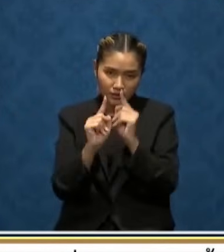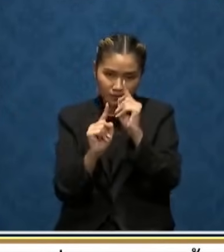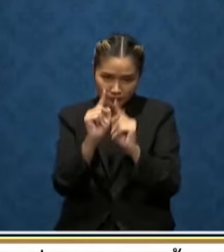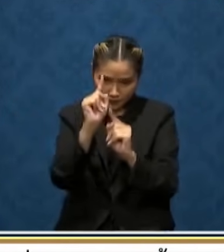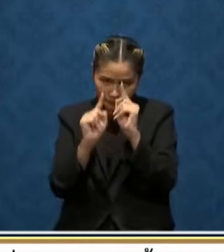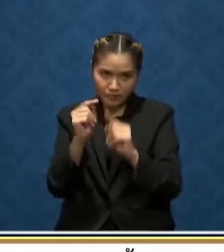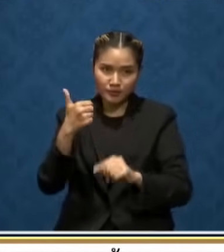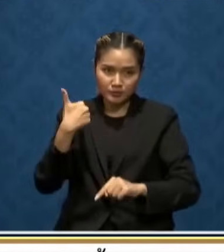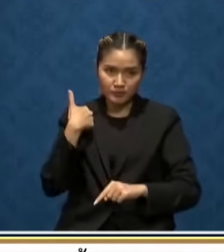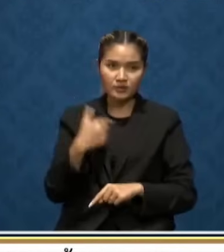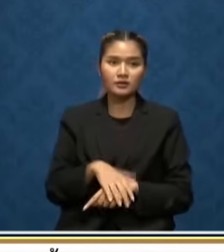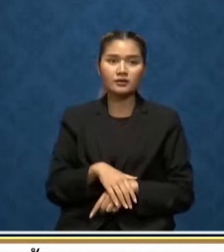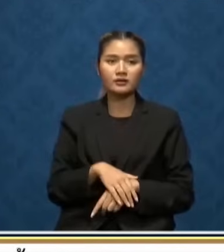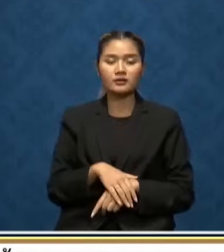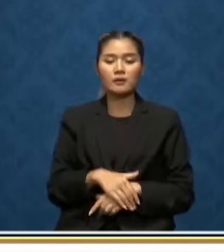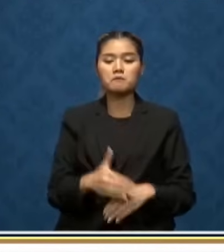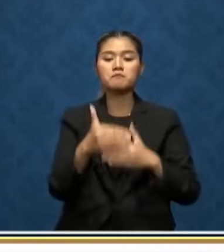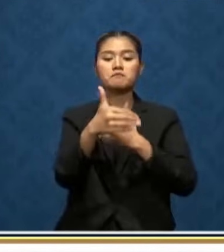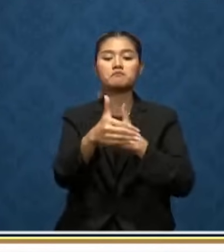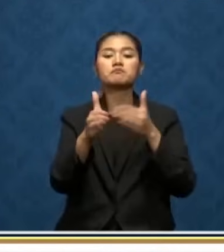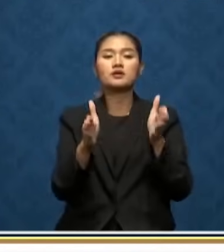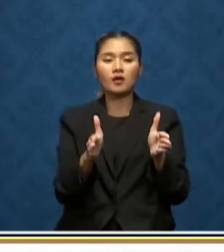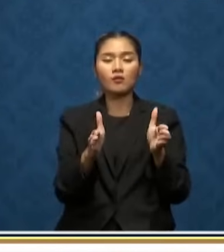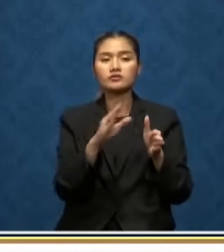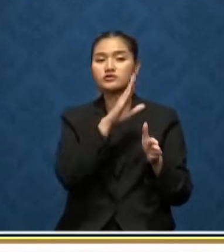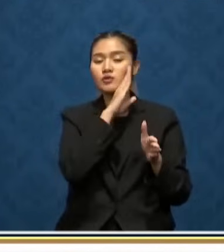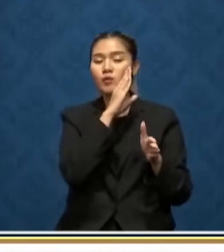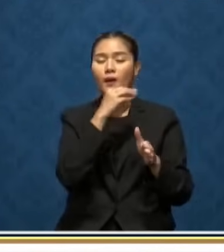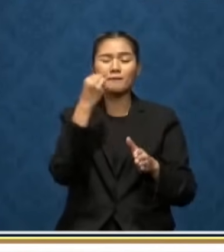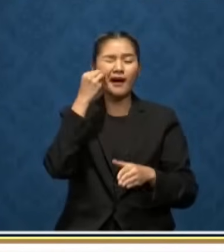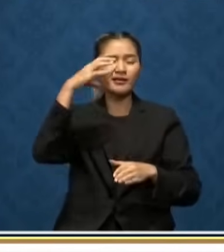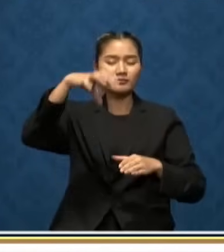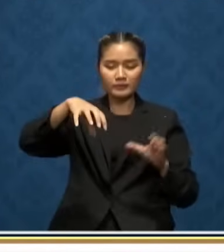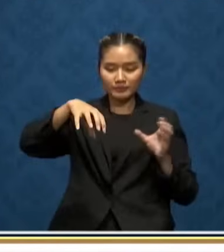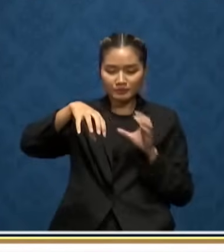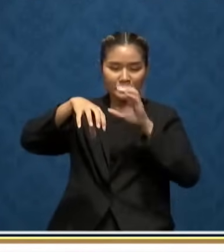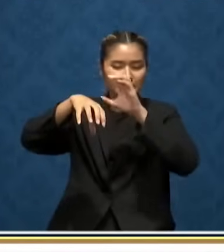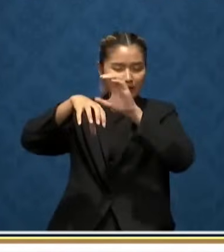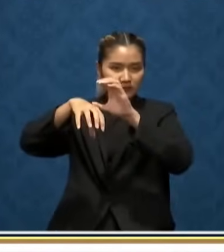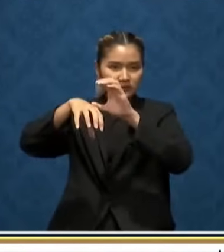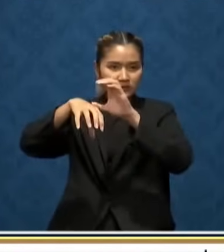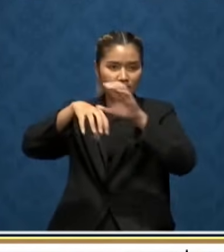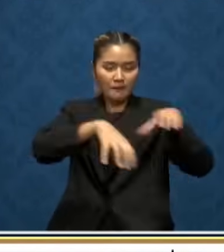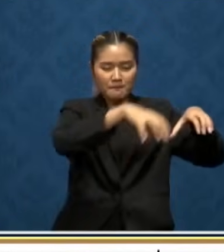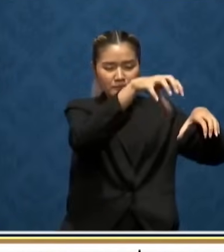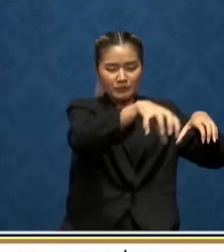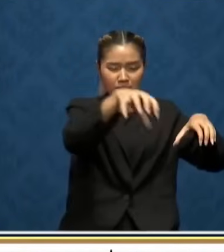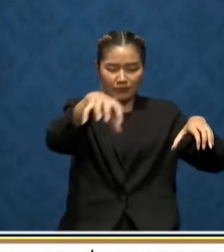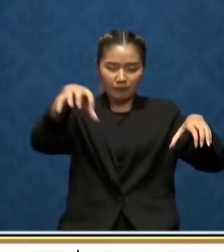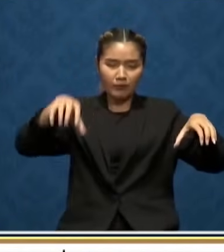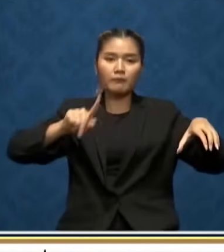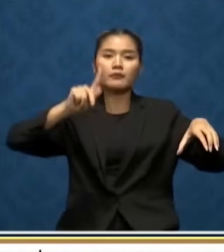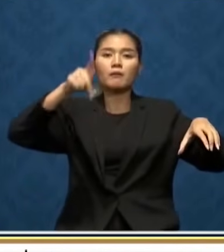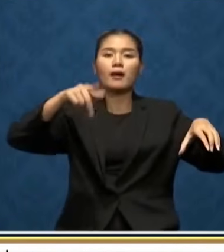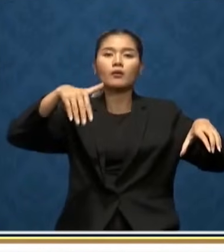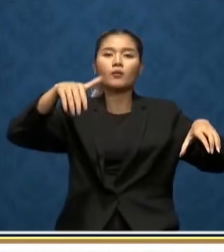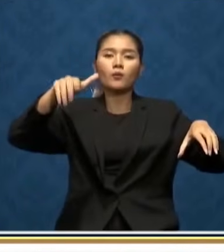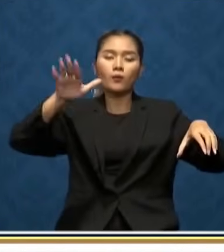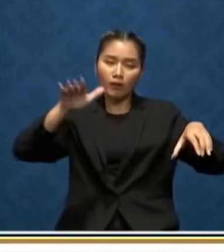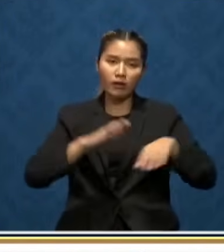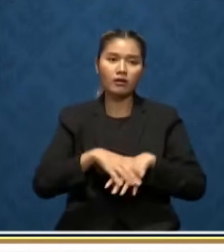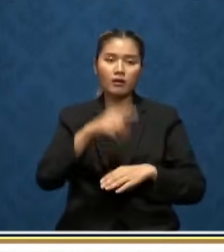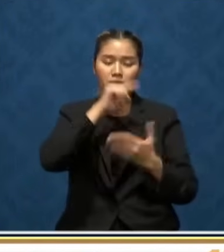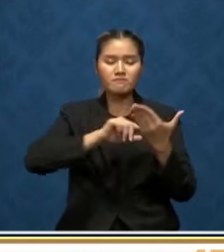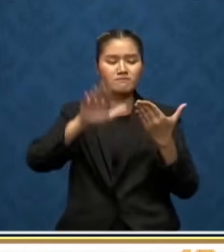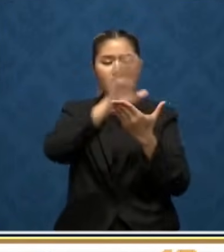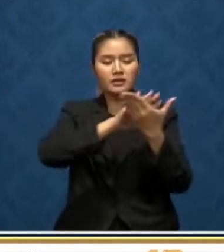บ้านพันกว่ากล่องทั้งประเทศแล้วกล่องหนึ่งเนี่ยให้คน